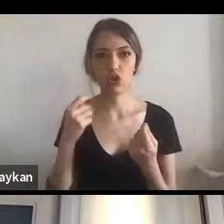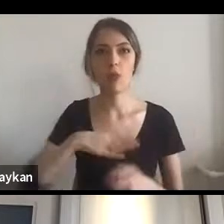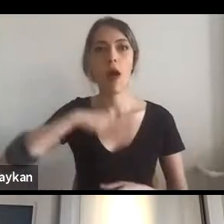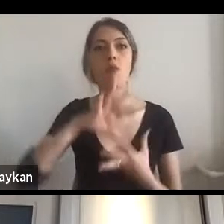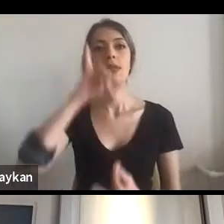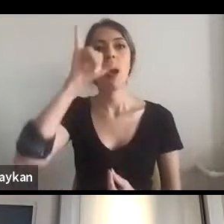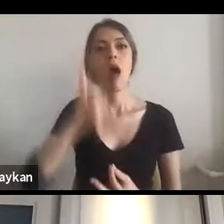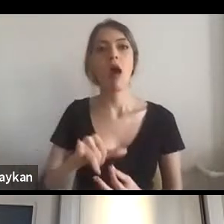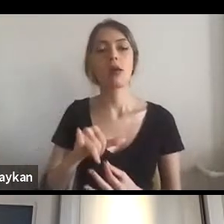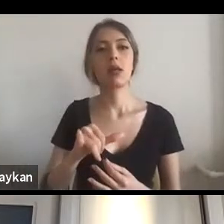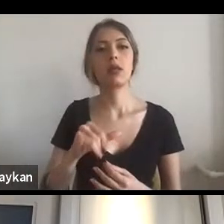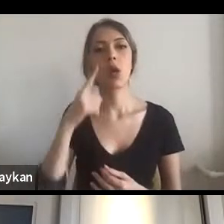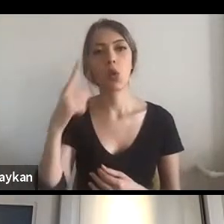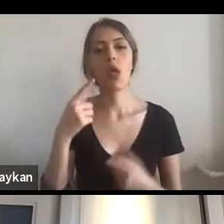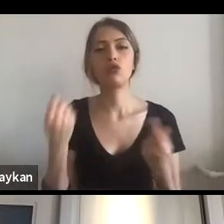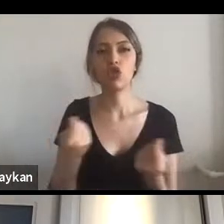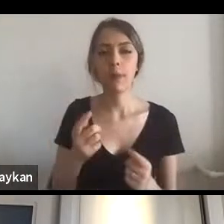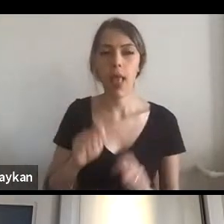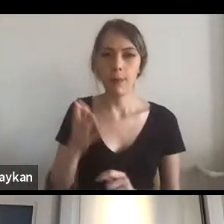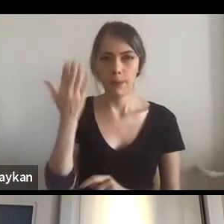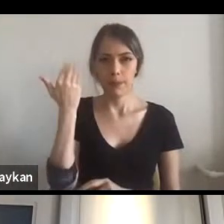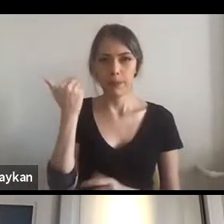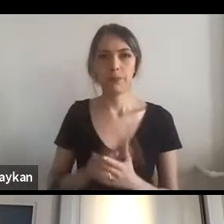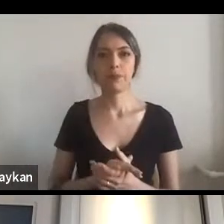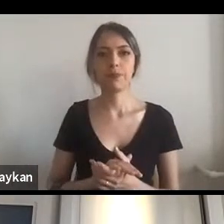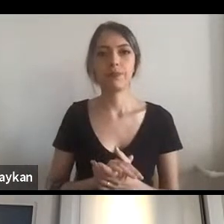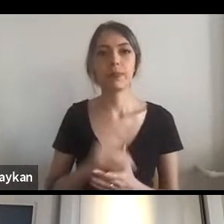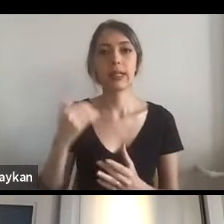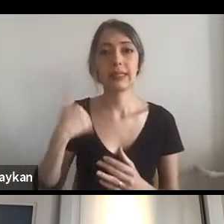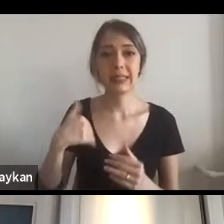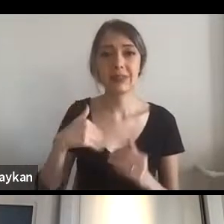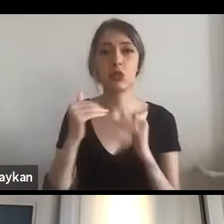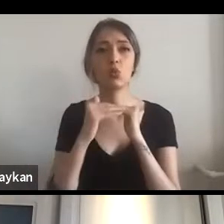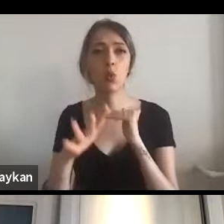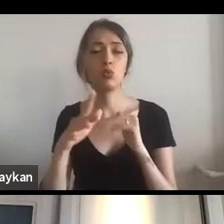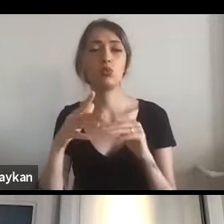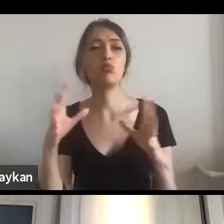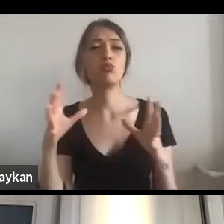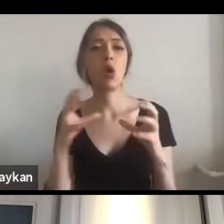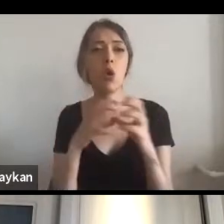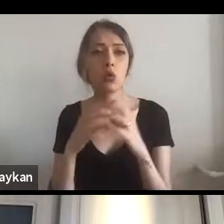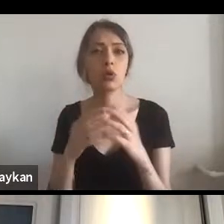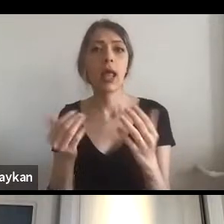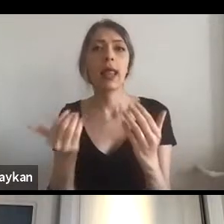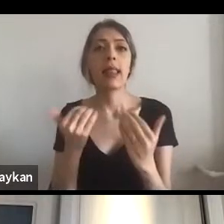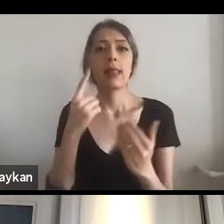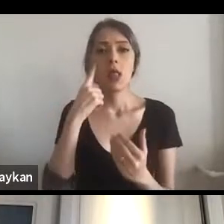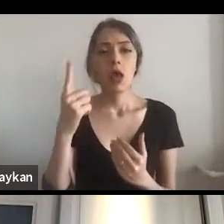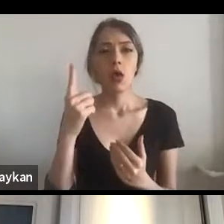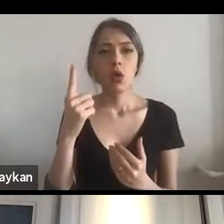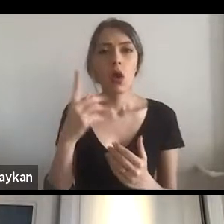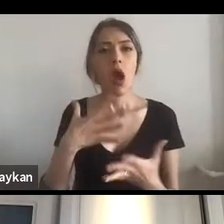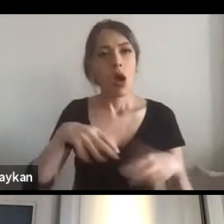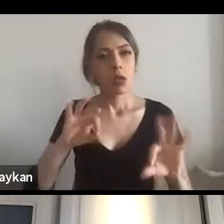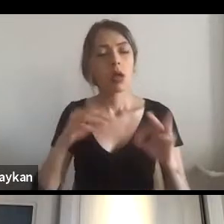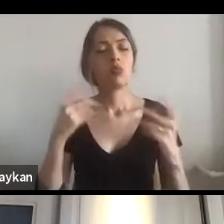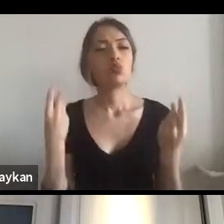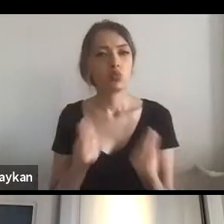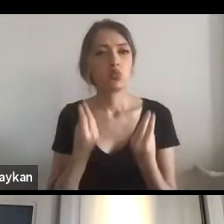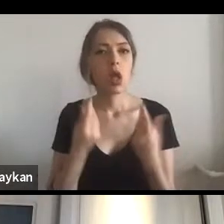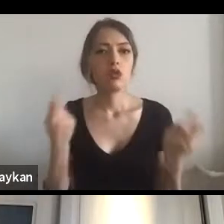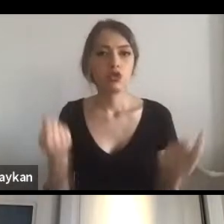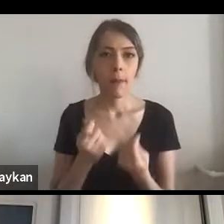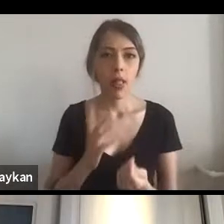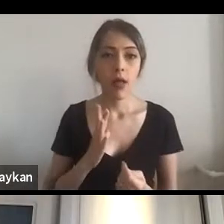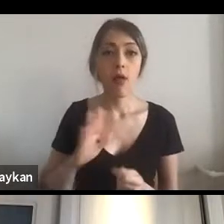kararlarını temel alarak bir çalışma yapmıştım. Sivil toplum örgütlerinin desteğiyle hazırlanan çok anlamlı çalışmalar var ülkemizde. Hem çocuk hakları